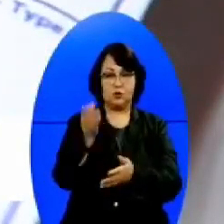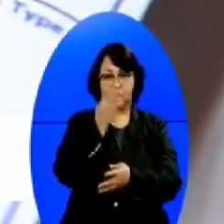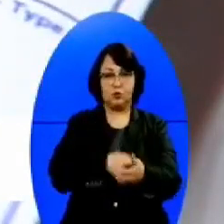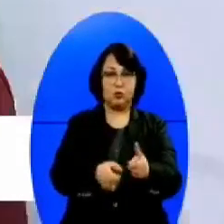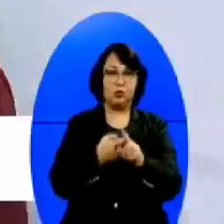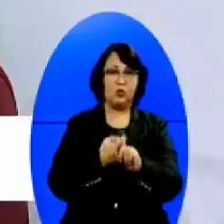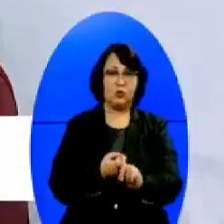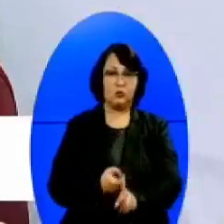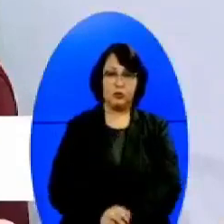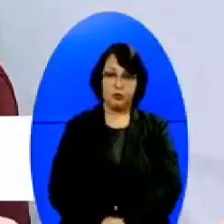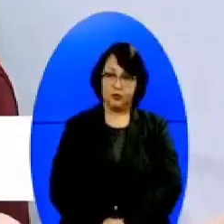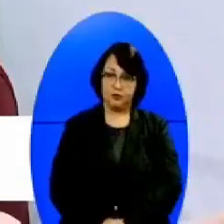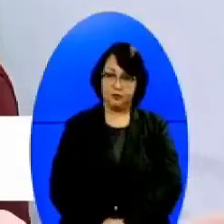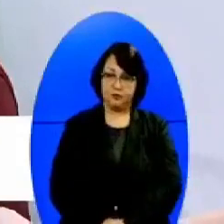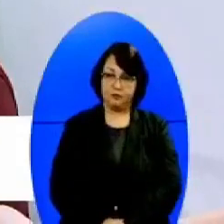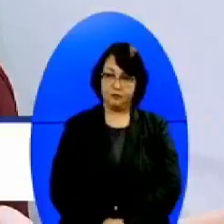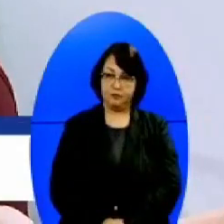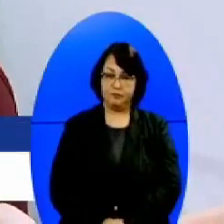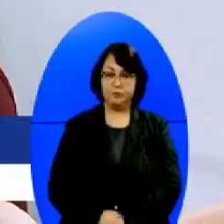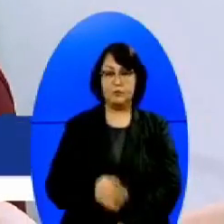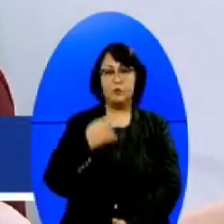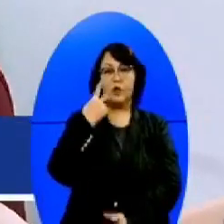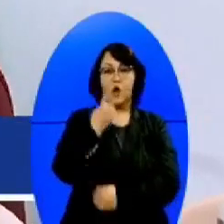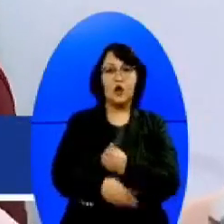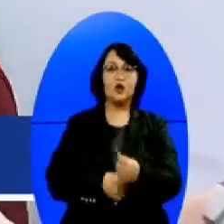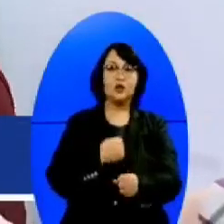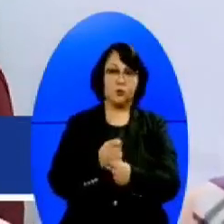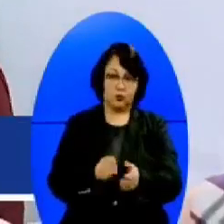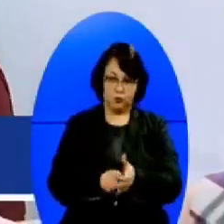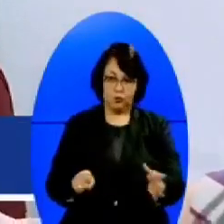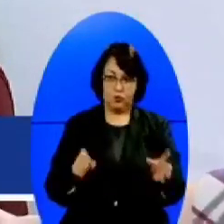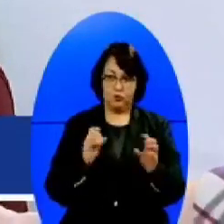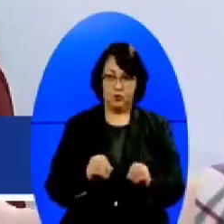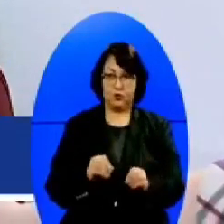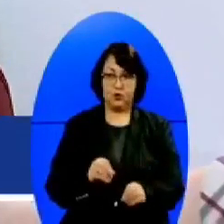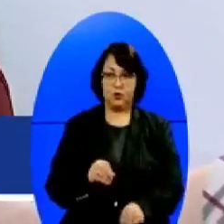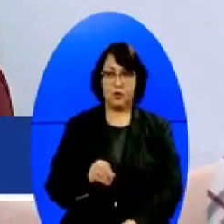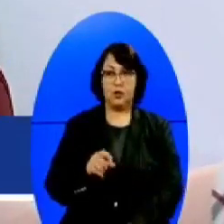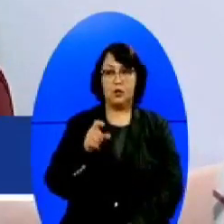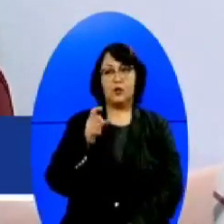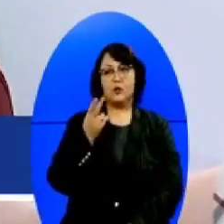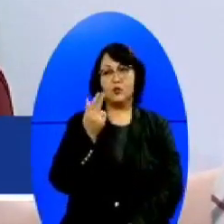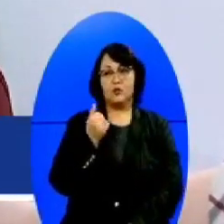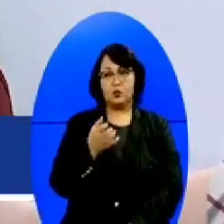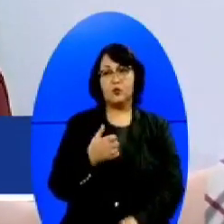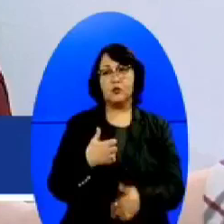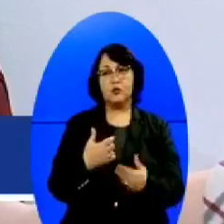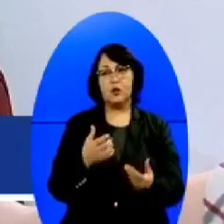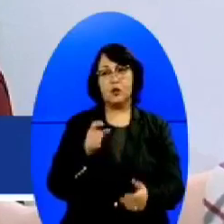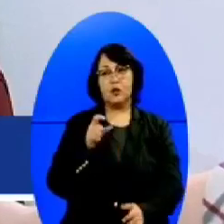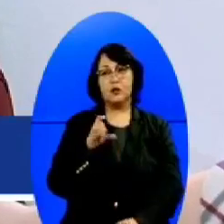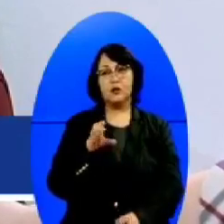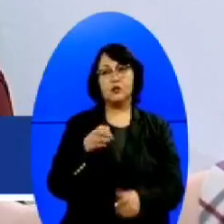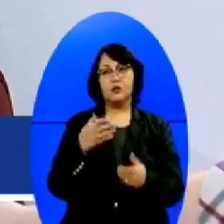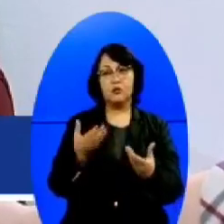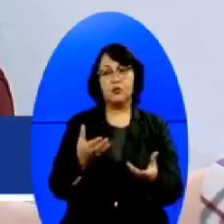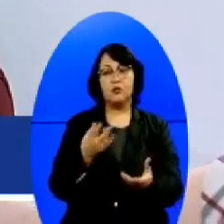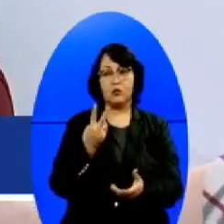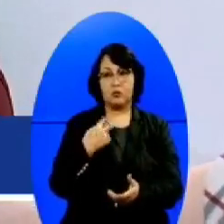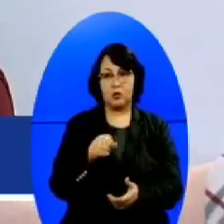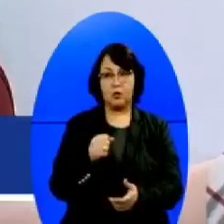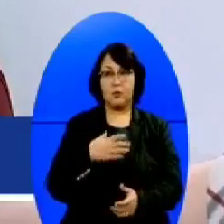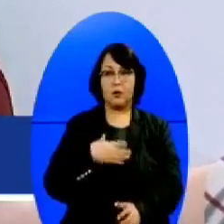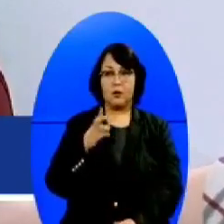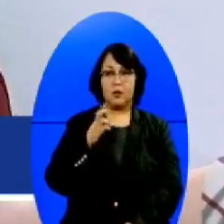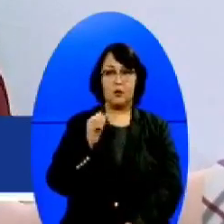юм аа. 2 жил яах вэ явж байгаа л да. Энэ 9 өгөөд нь 2 удаа л гэж. Анх нэг маань нэг бац